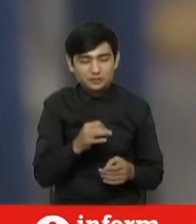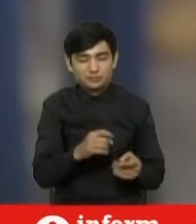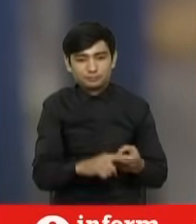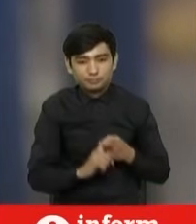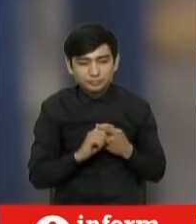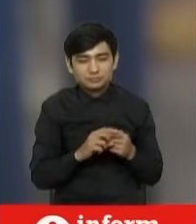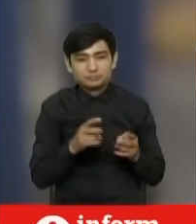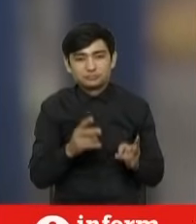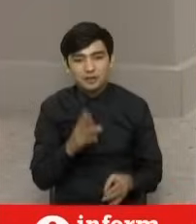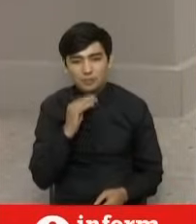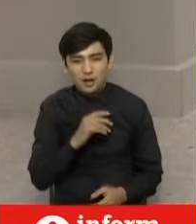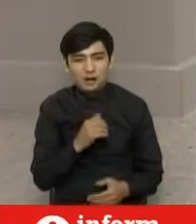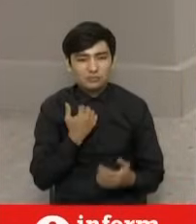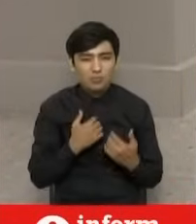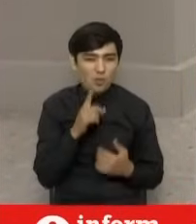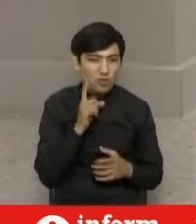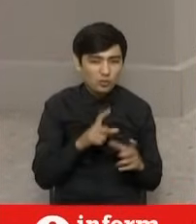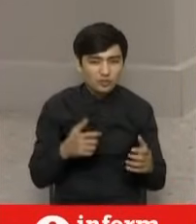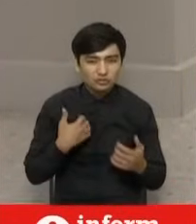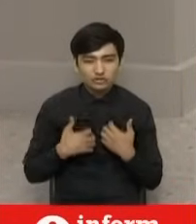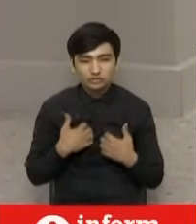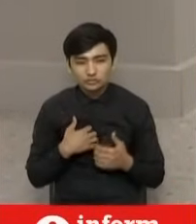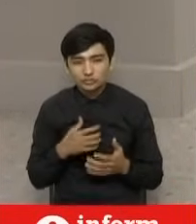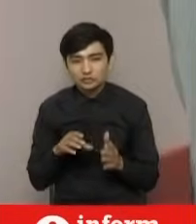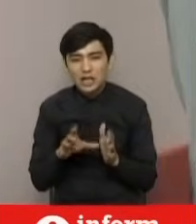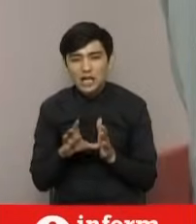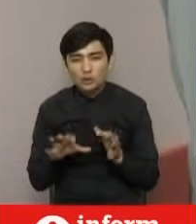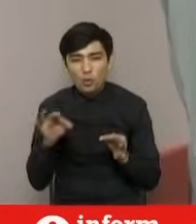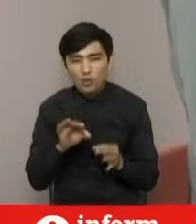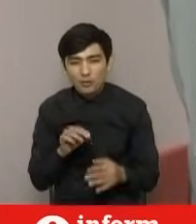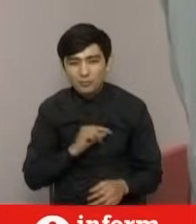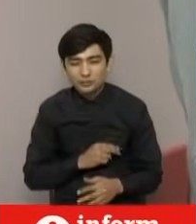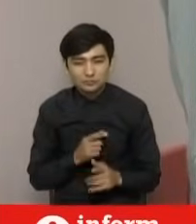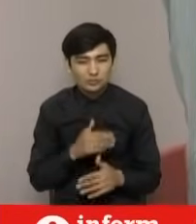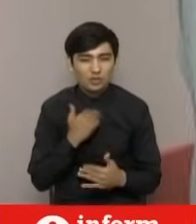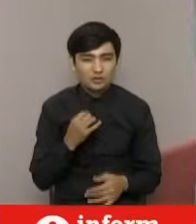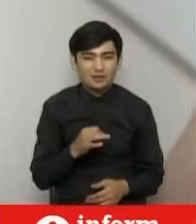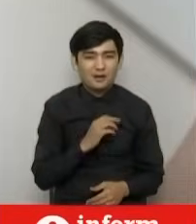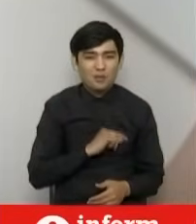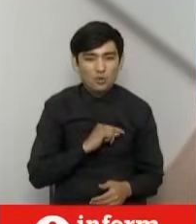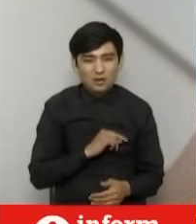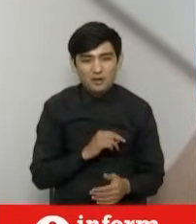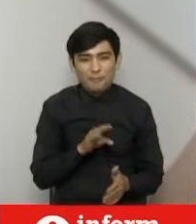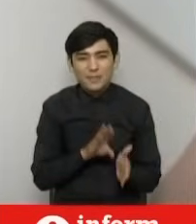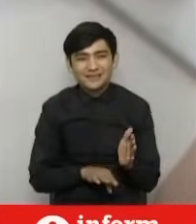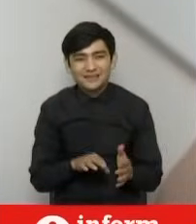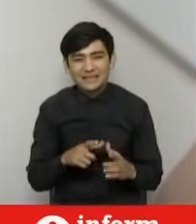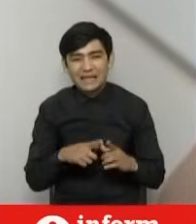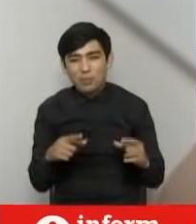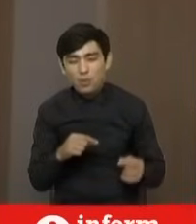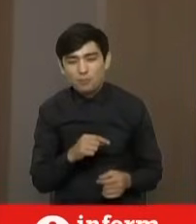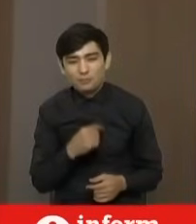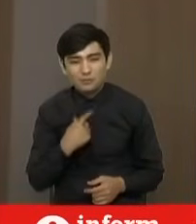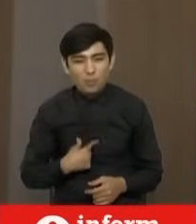Оттого молодые люди не спешат выбирать востребованные профессии. Порой некоторые из них работают и без дипломов. Такие нередко обращаются в центры